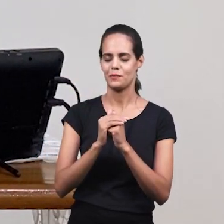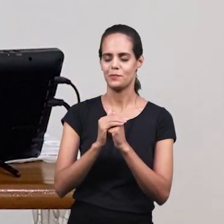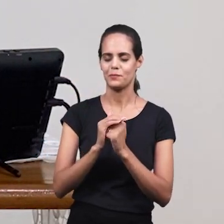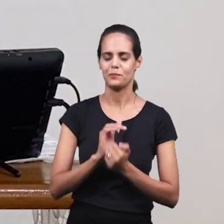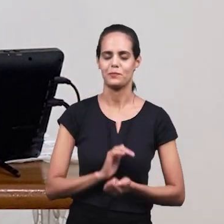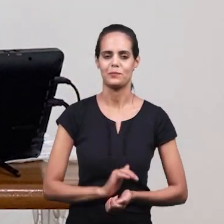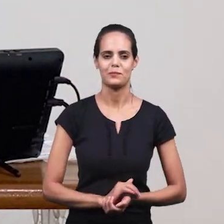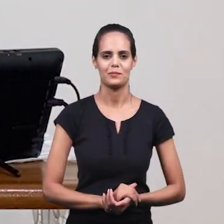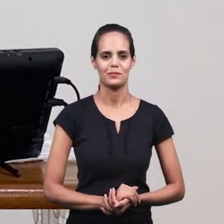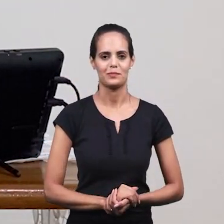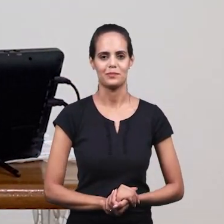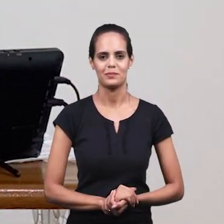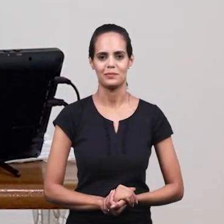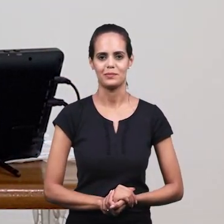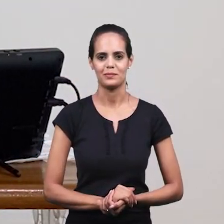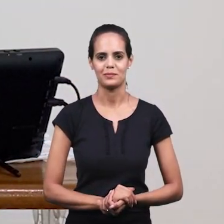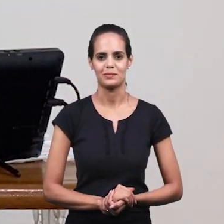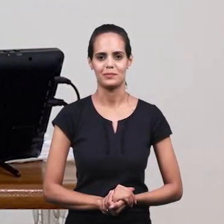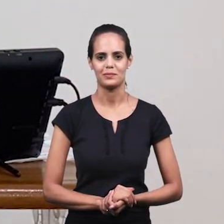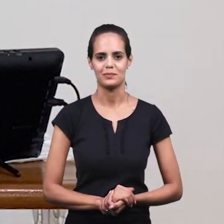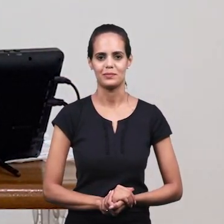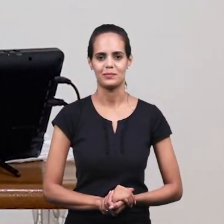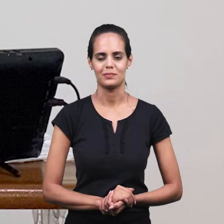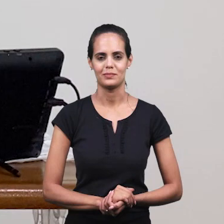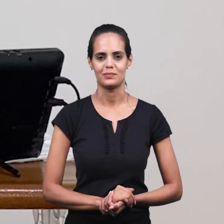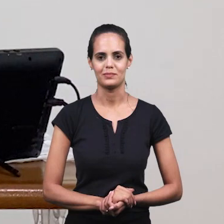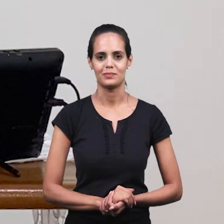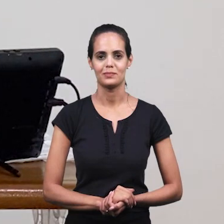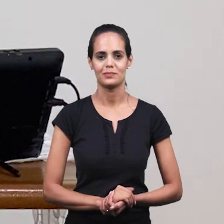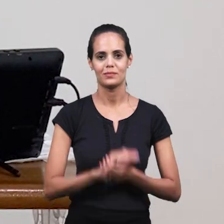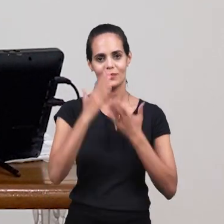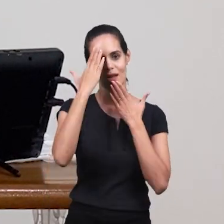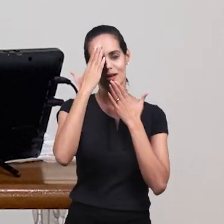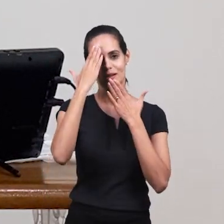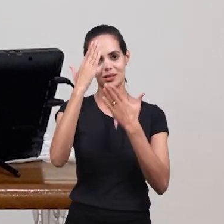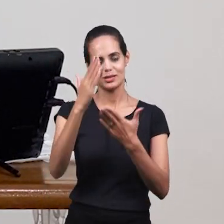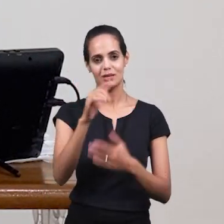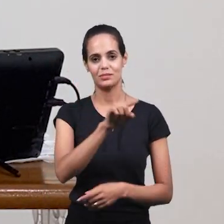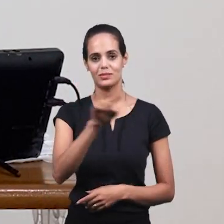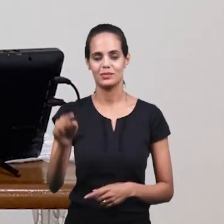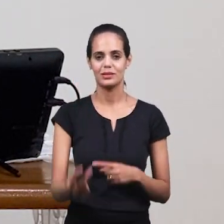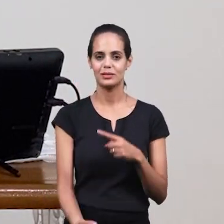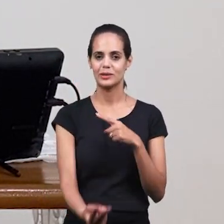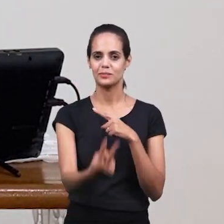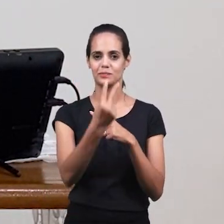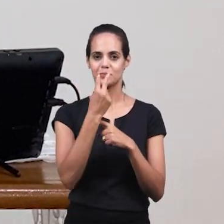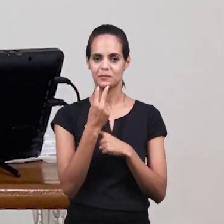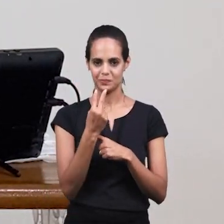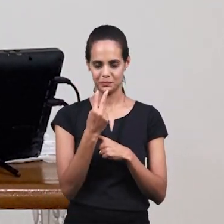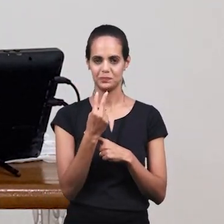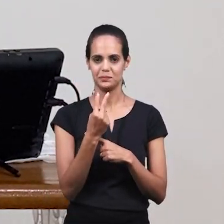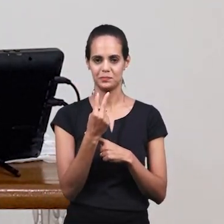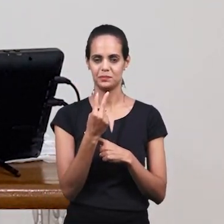Amen. Nous remercions à tous qui nous ont assistés et ont